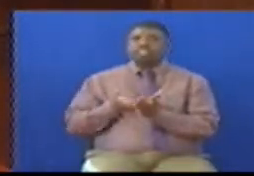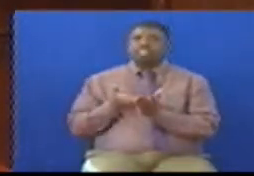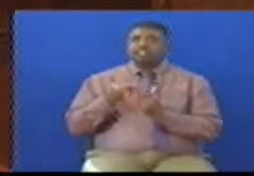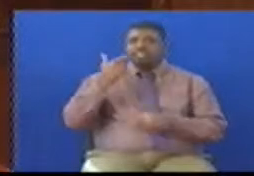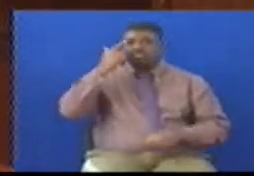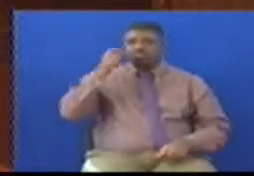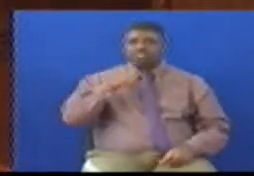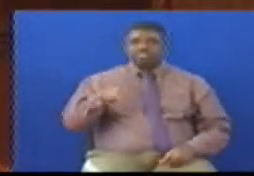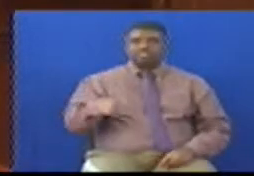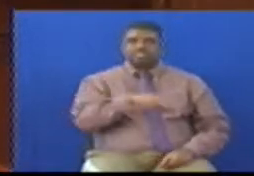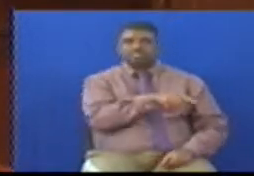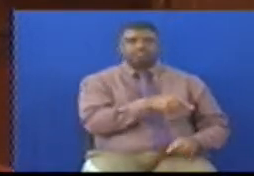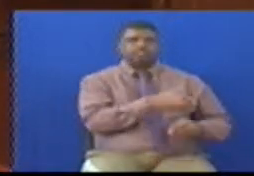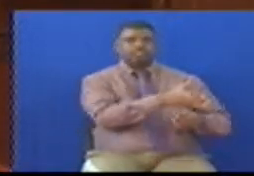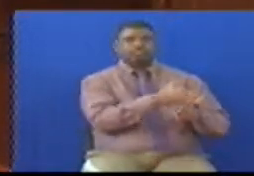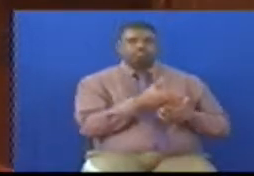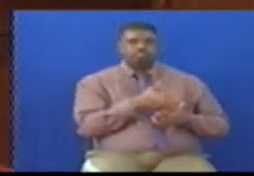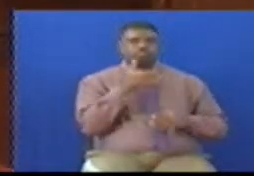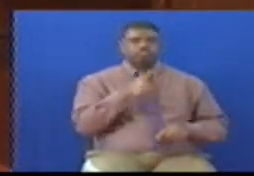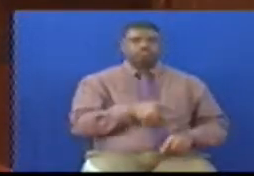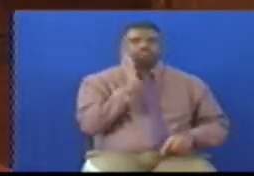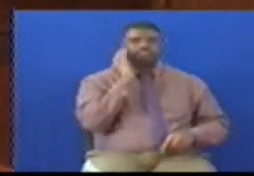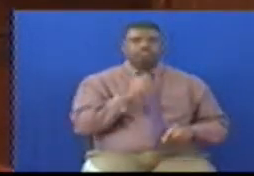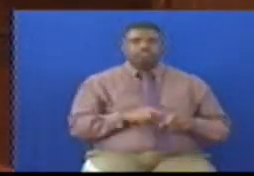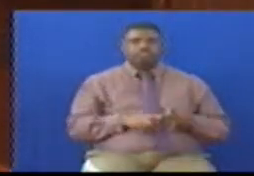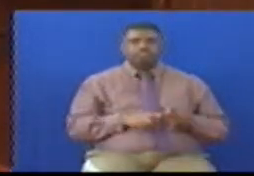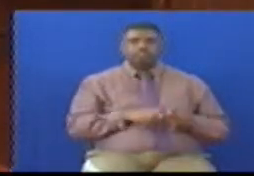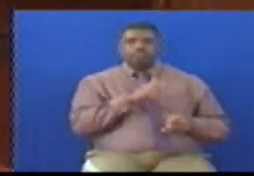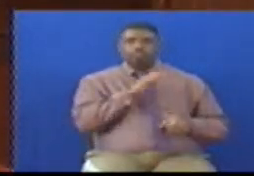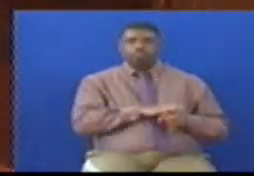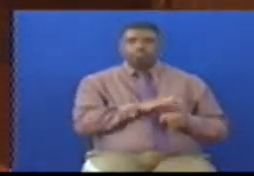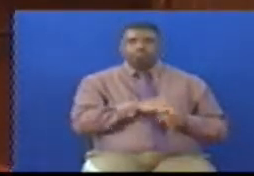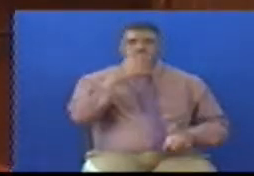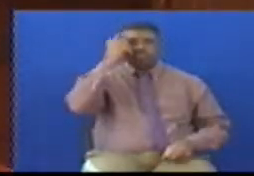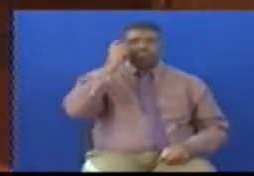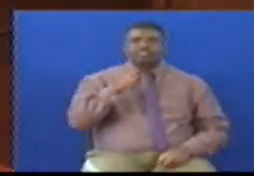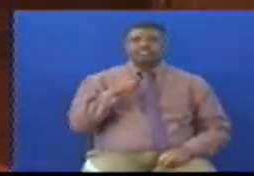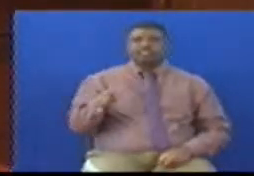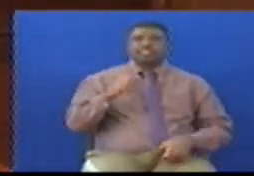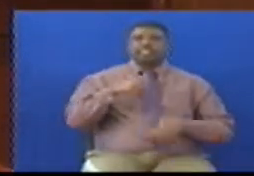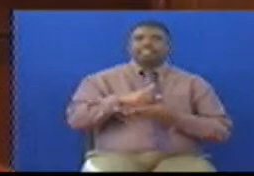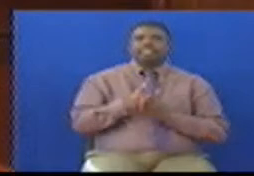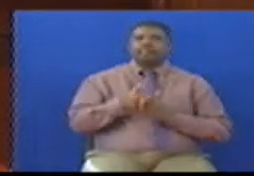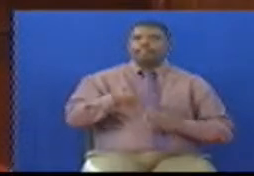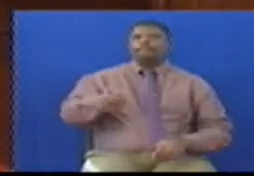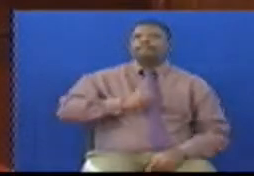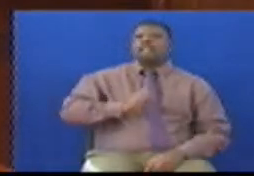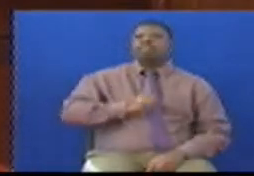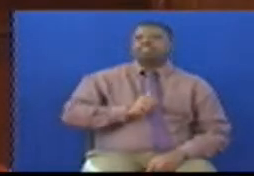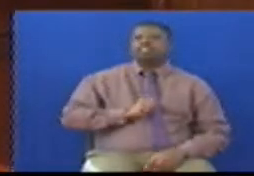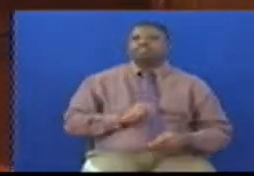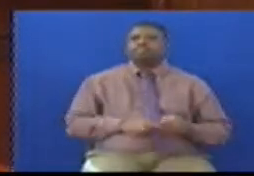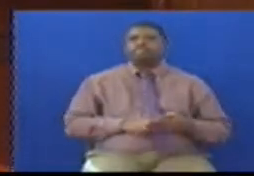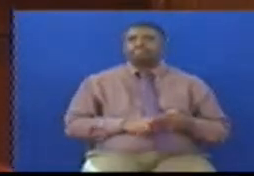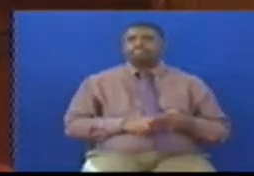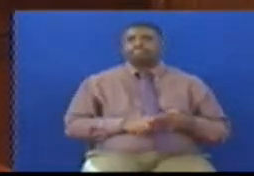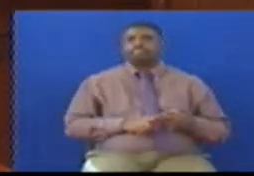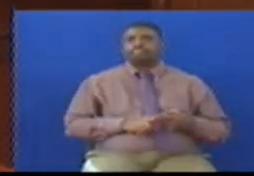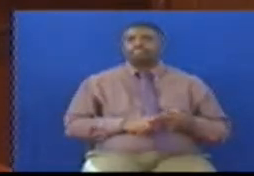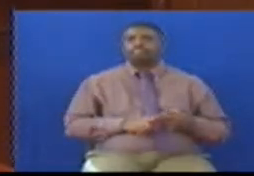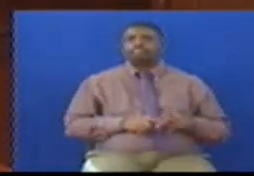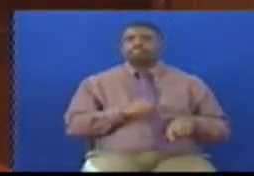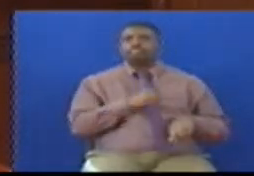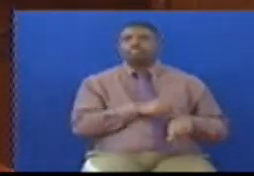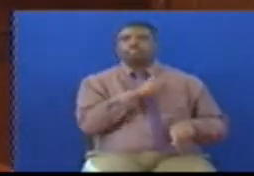hii ni kampuni ya serikali. Wengi tulikuwa tunaamini kwamba hii ni sekta binafsi. Na hata tulivyokuwa tuna google